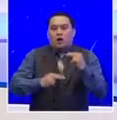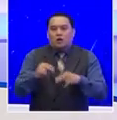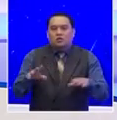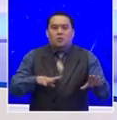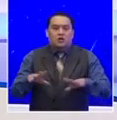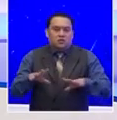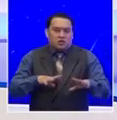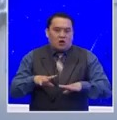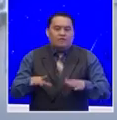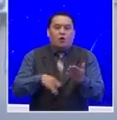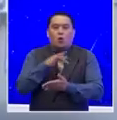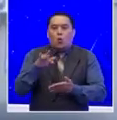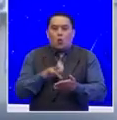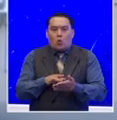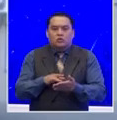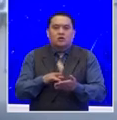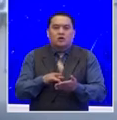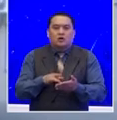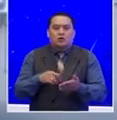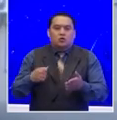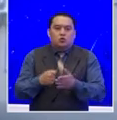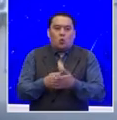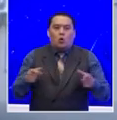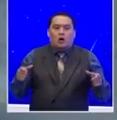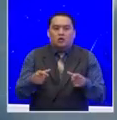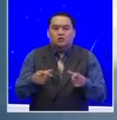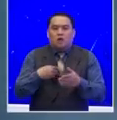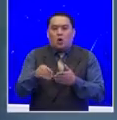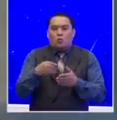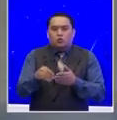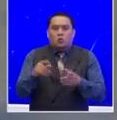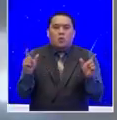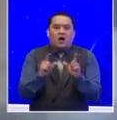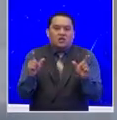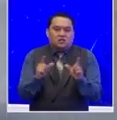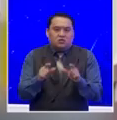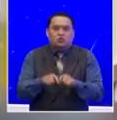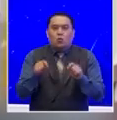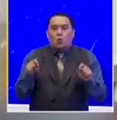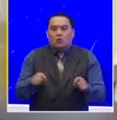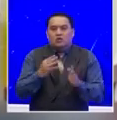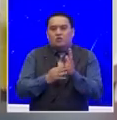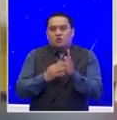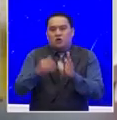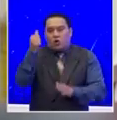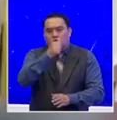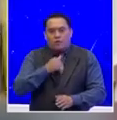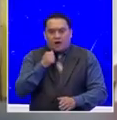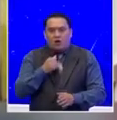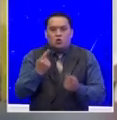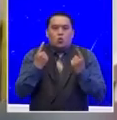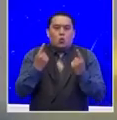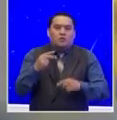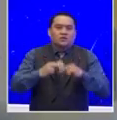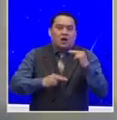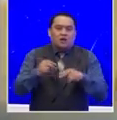рынки. В мегаполисе почти половина горожан до карантина закупалась в павильонах магазина, созданного еще в начале 90-х. Один из